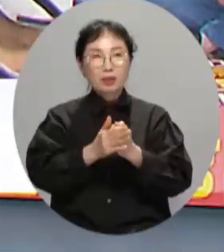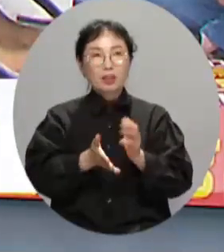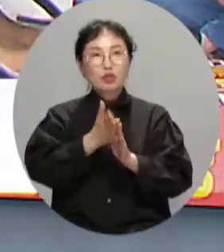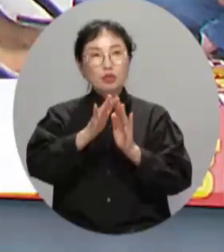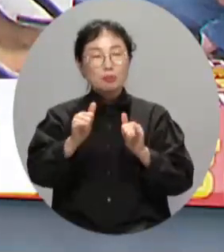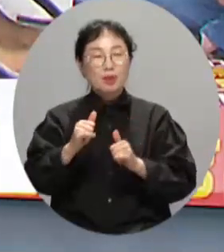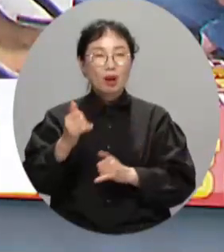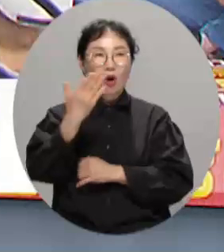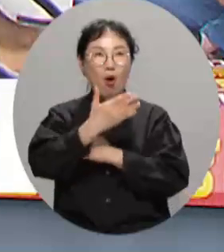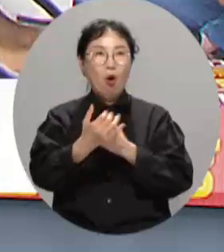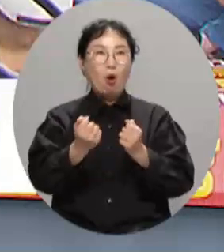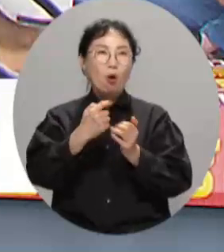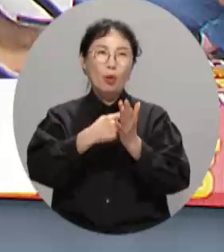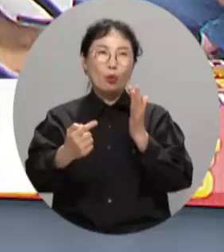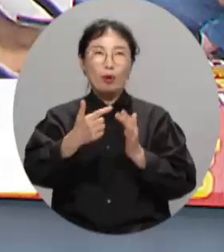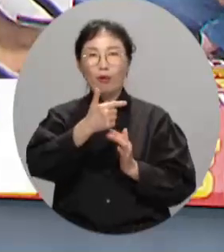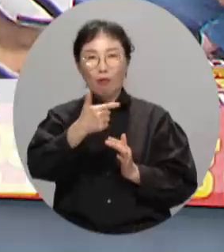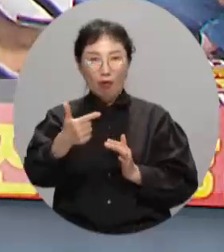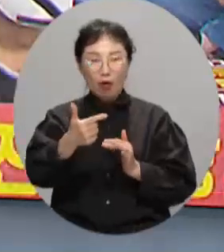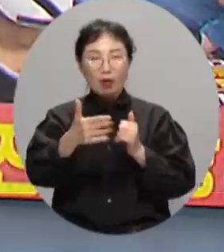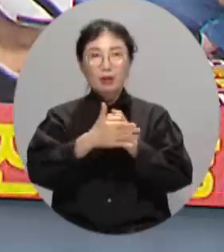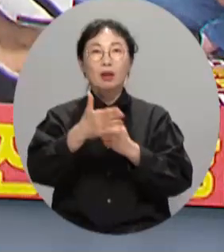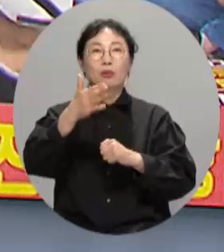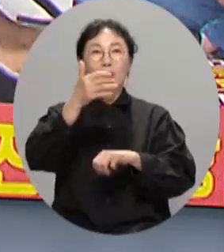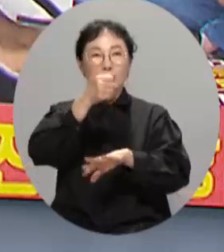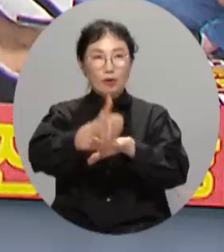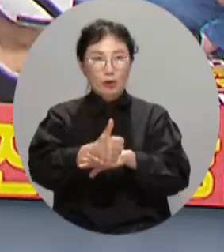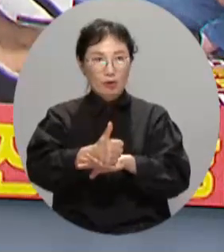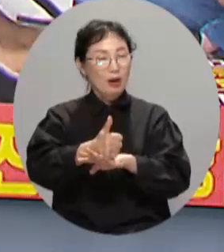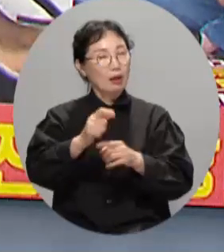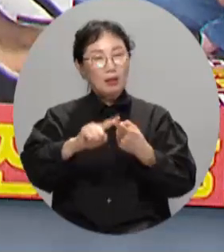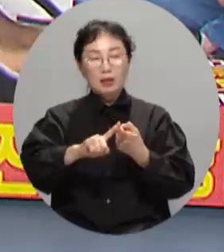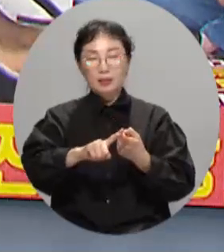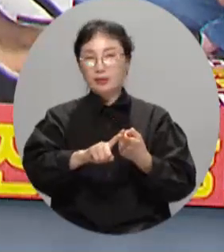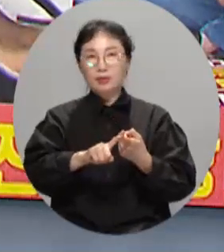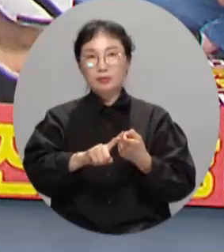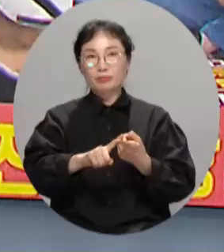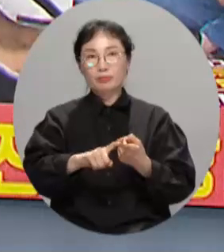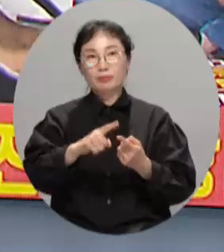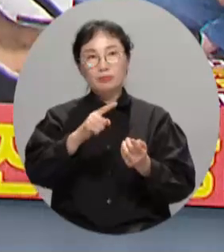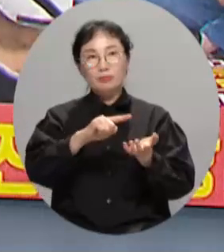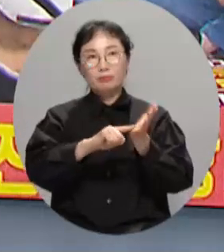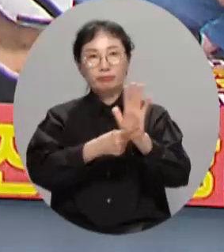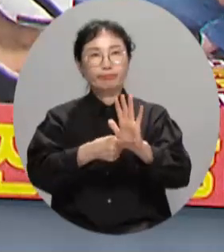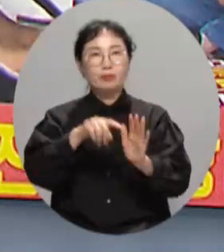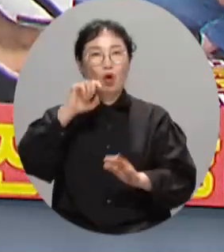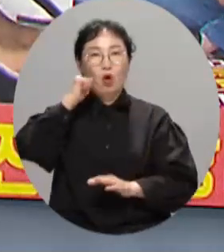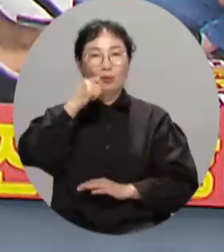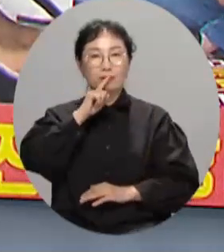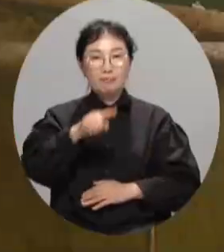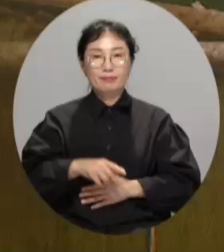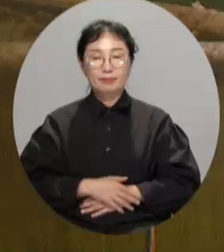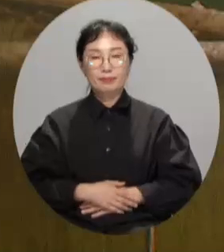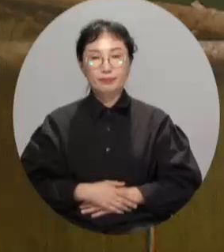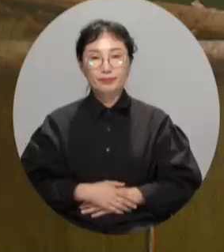우선한 판단이지만 결과는 장담하기 어렵습니다. 보도에 조수영 기자입니다.